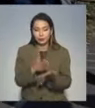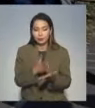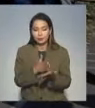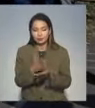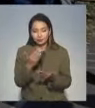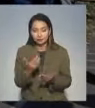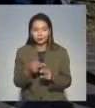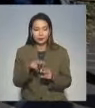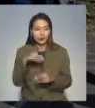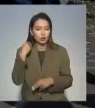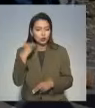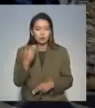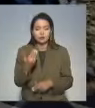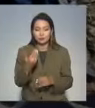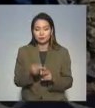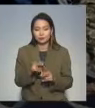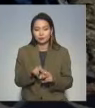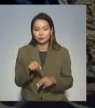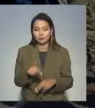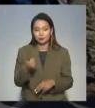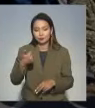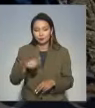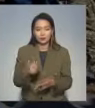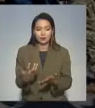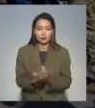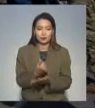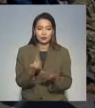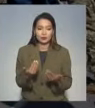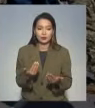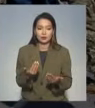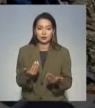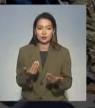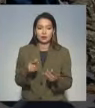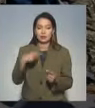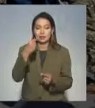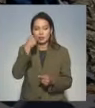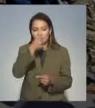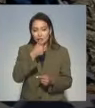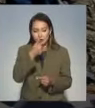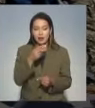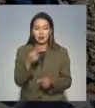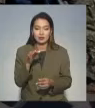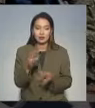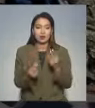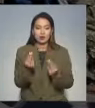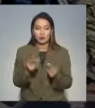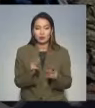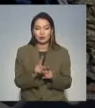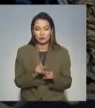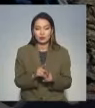міне түркістандықтар, былтыр мысалы Маңғыстау өңірі жеңіске жеткен болатын. Құдай қаласа енді келесі жылғы Қайсар ойындарына осы